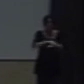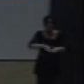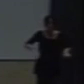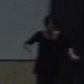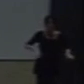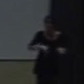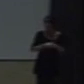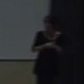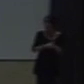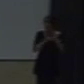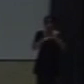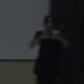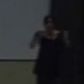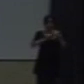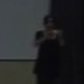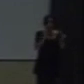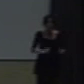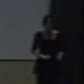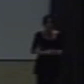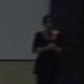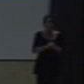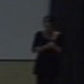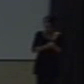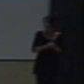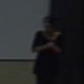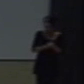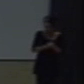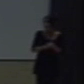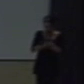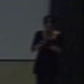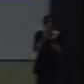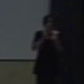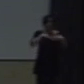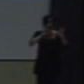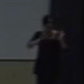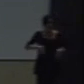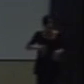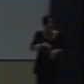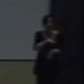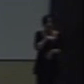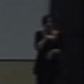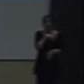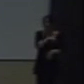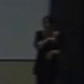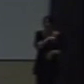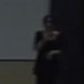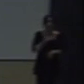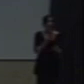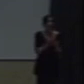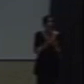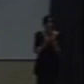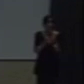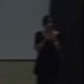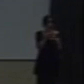pot accedir a noves fonts, també assumir nous riscos. Per això, al final, el valor de sempre de contrastar la informació acaba